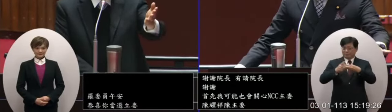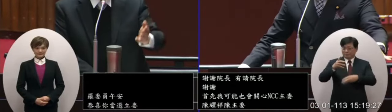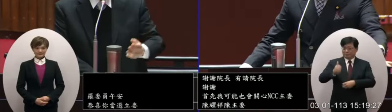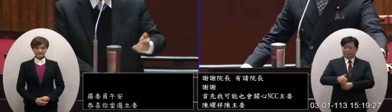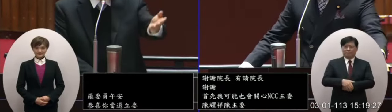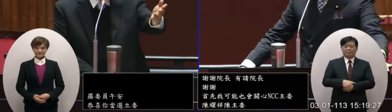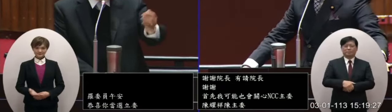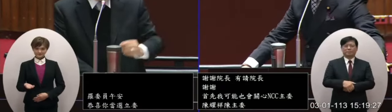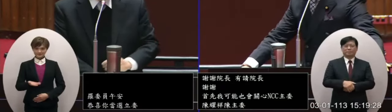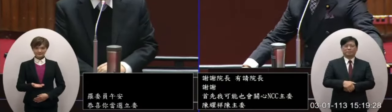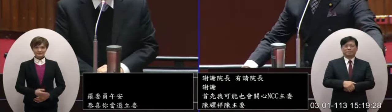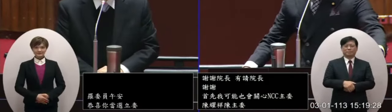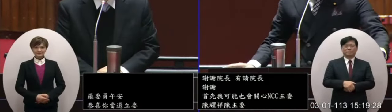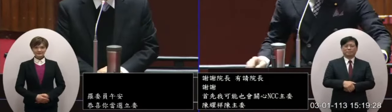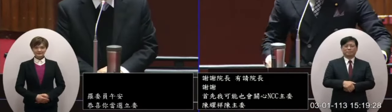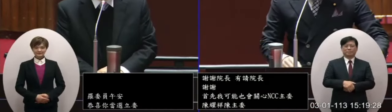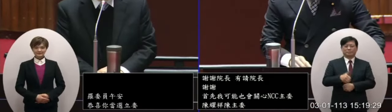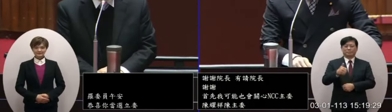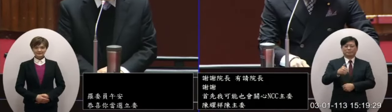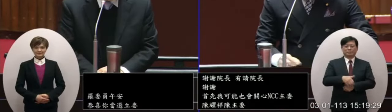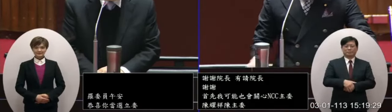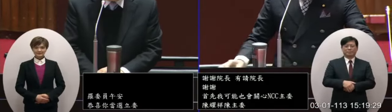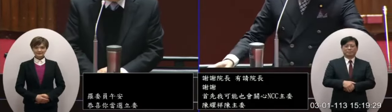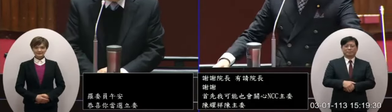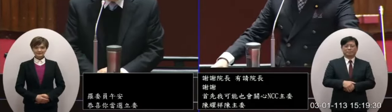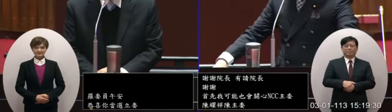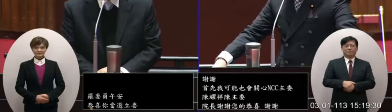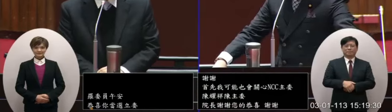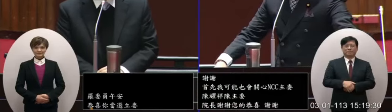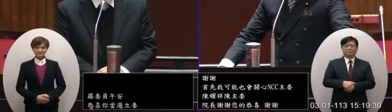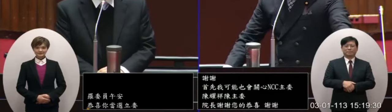来了， 谢谢。